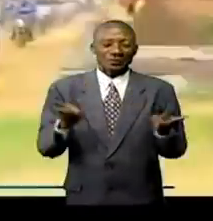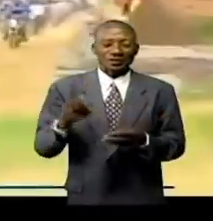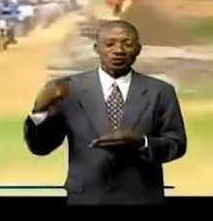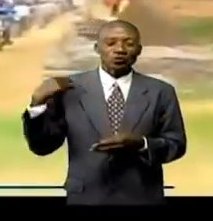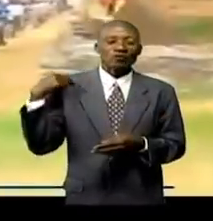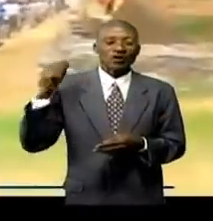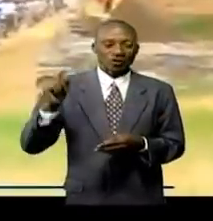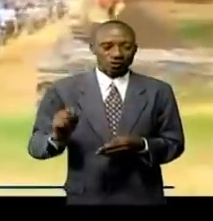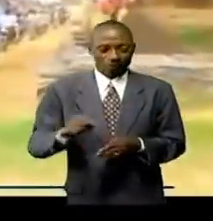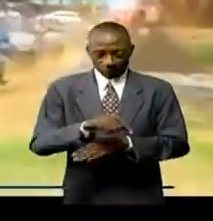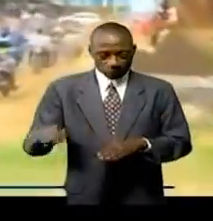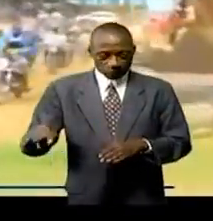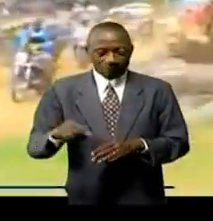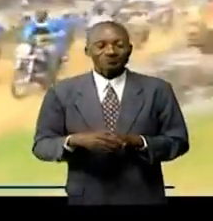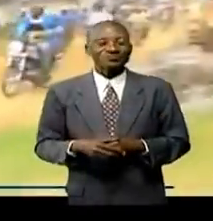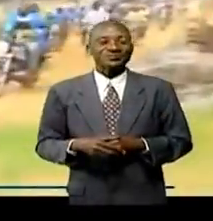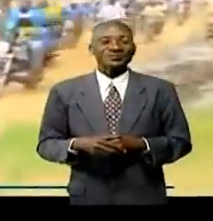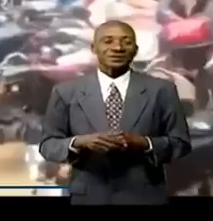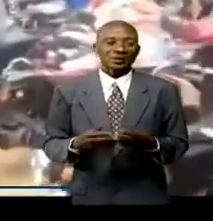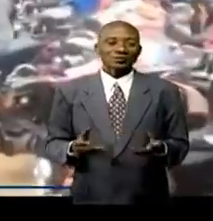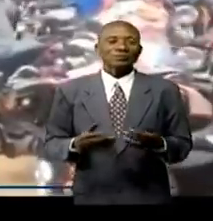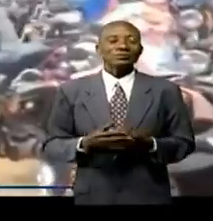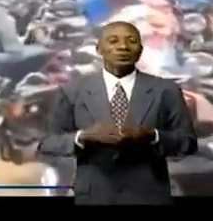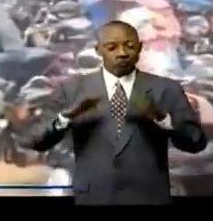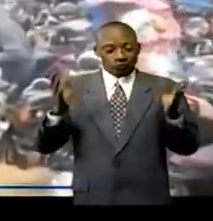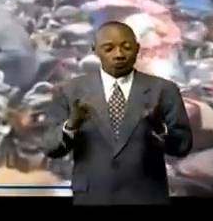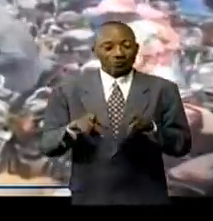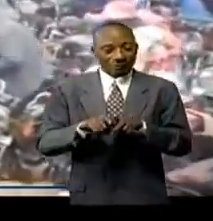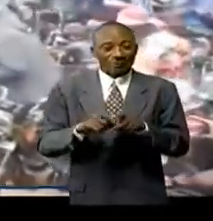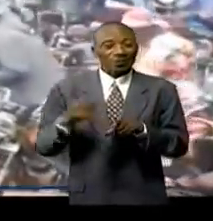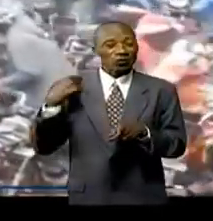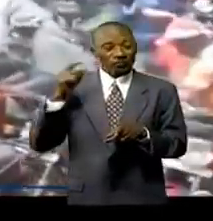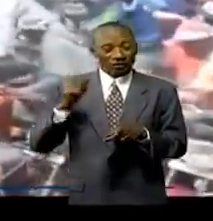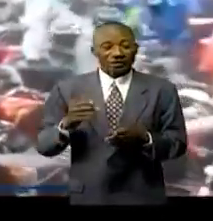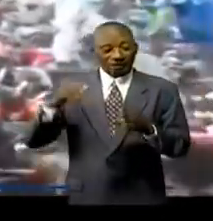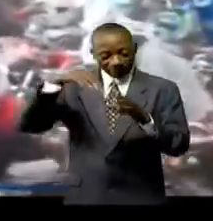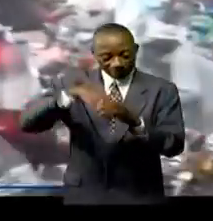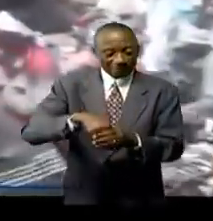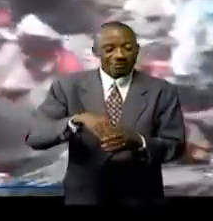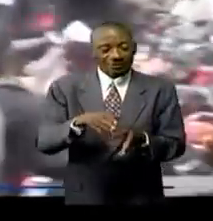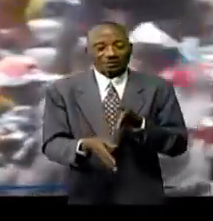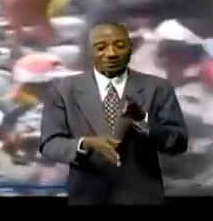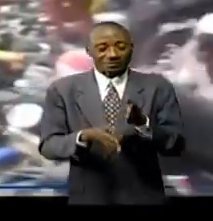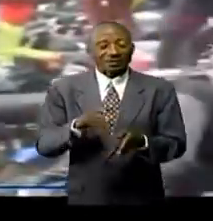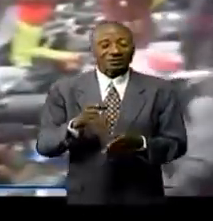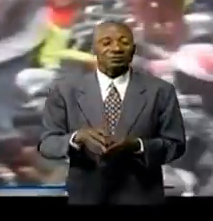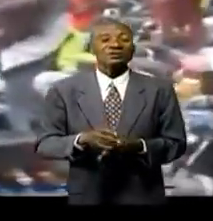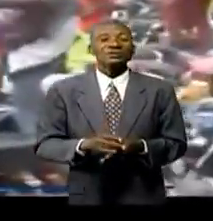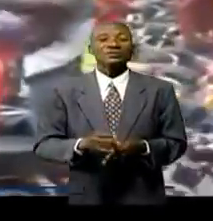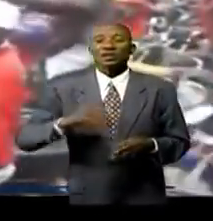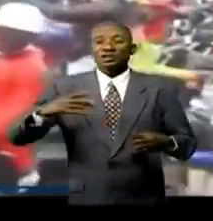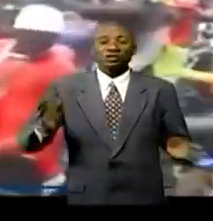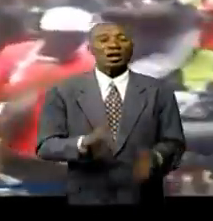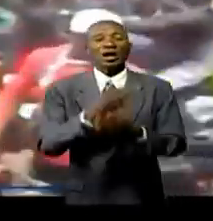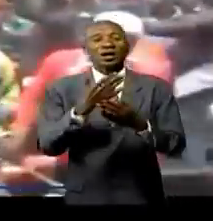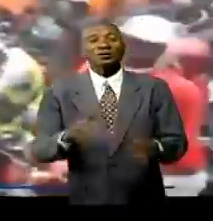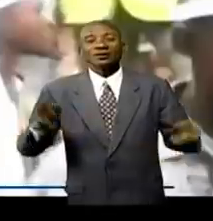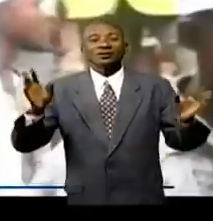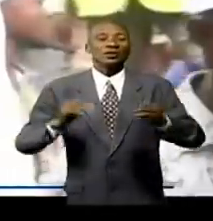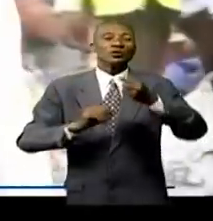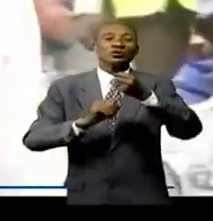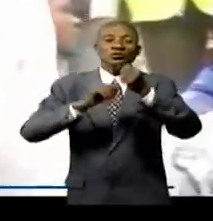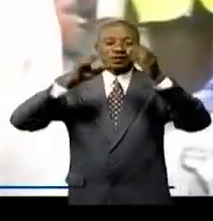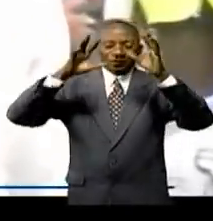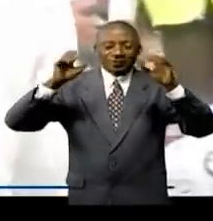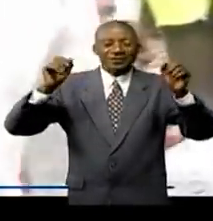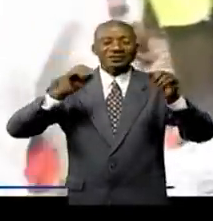que souverain premier du pouvoir public. Tous scandés sur leurs lèvres les cris de soutien au chef de l'État Félix-Antoine Tshisekedi Tshilombo,